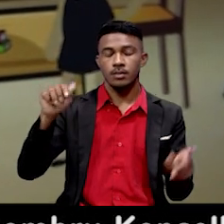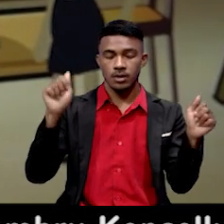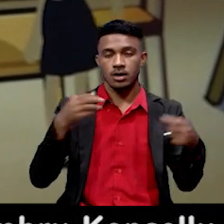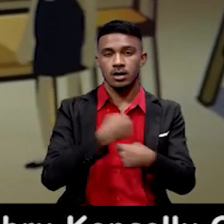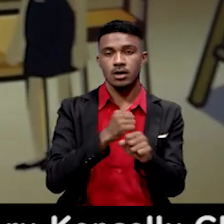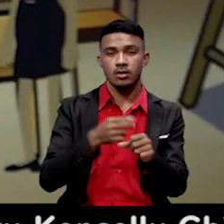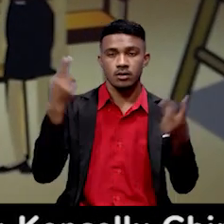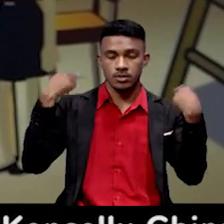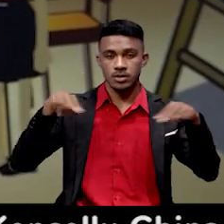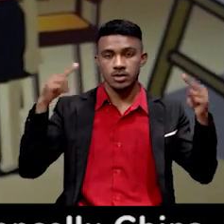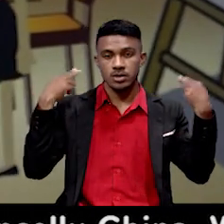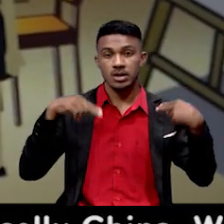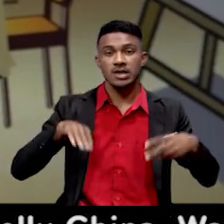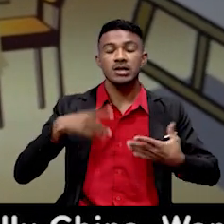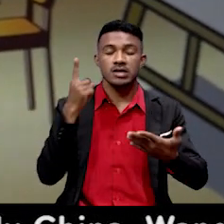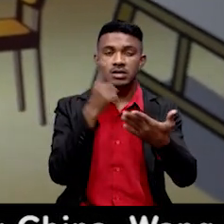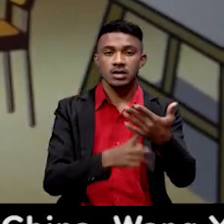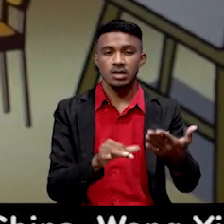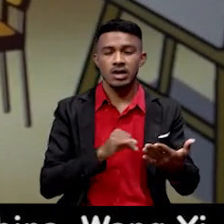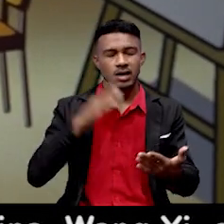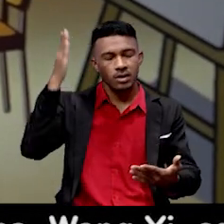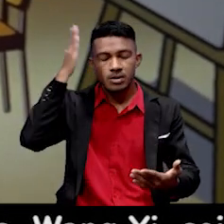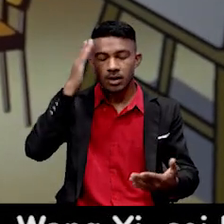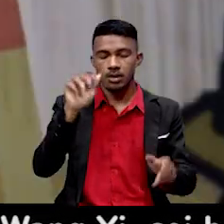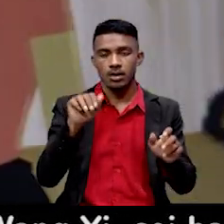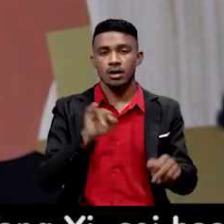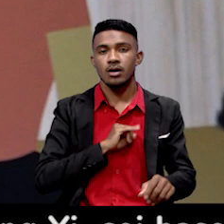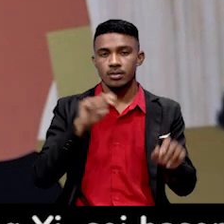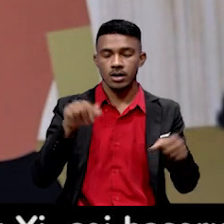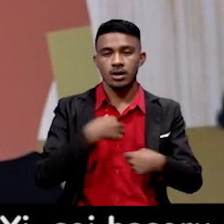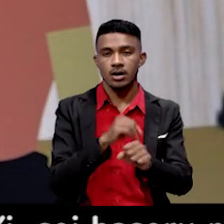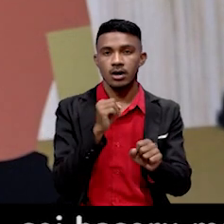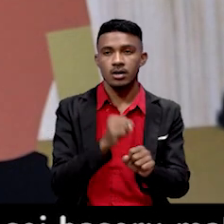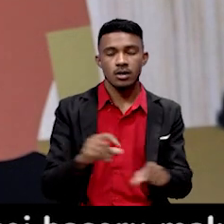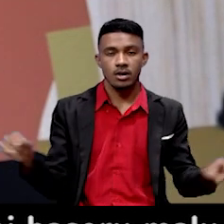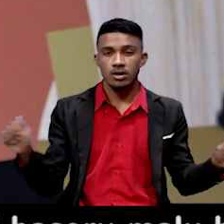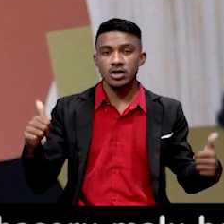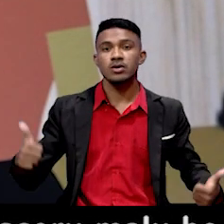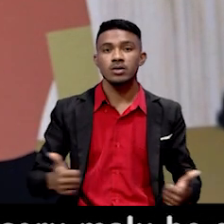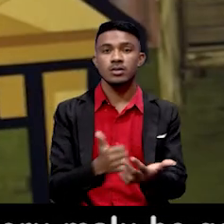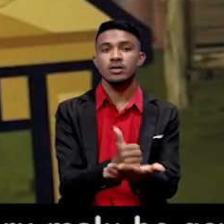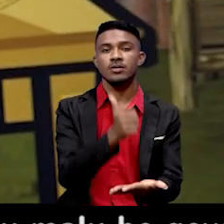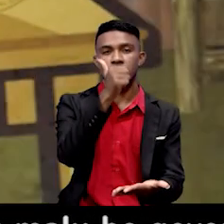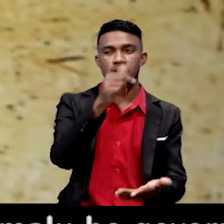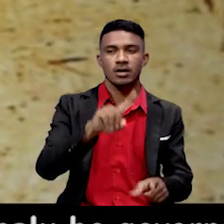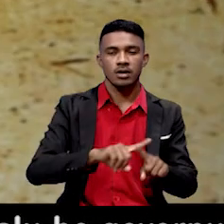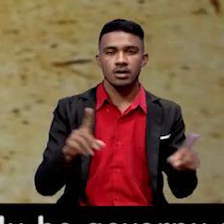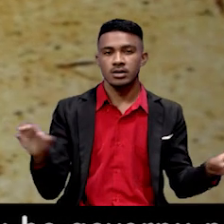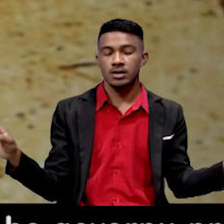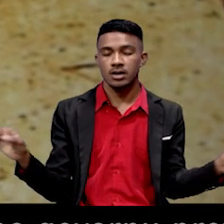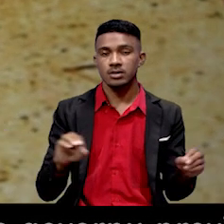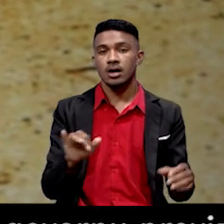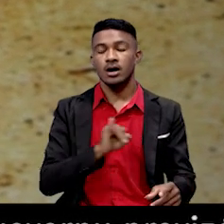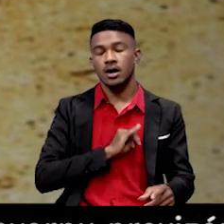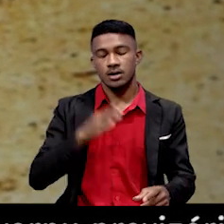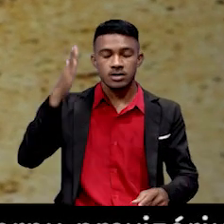Musika seda. Musika seda ma kaunika kutak hau pakar. Lau signifika hau bat kompeten. Ini ada yang saya pelarian itu. Waktu usia nih pak, usia nanti dia